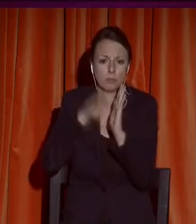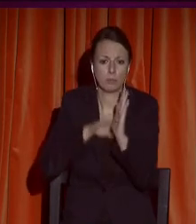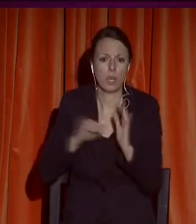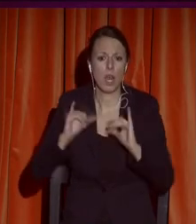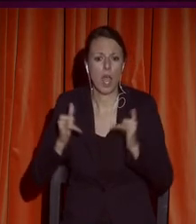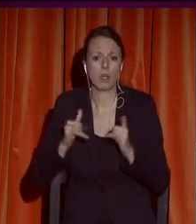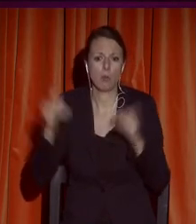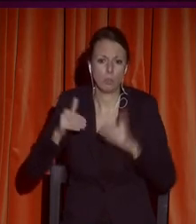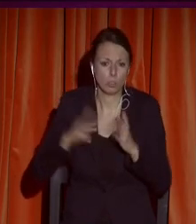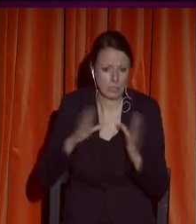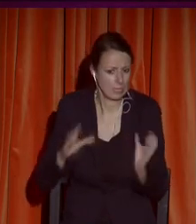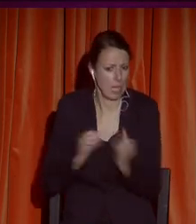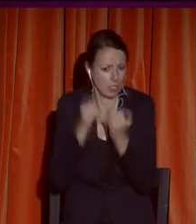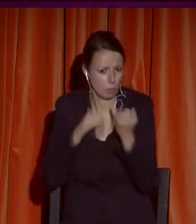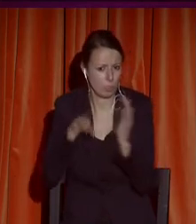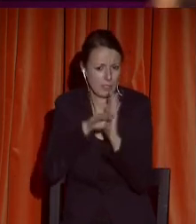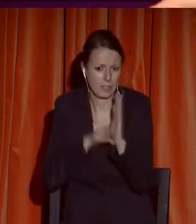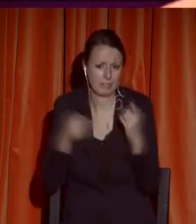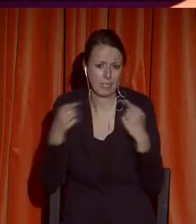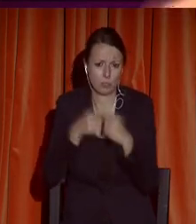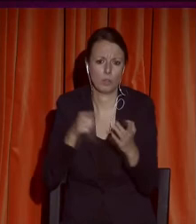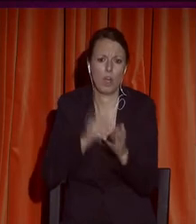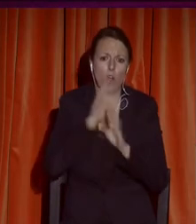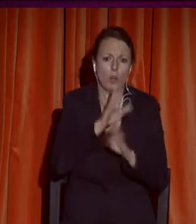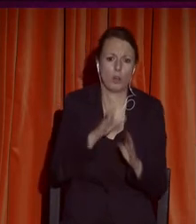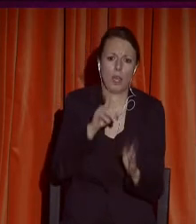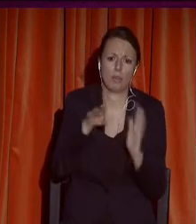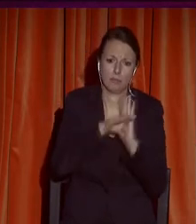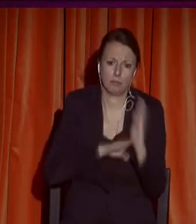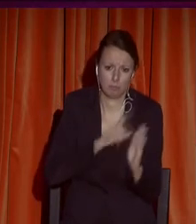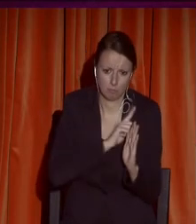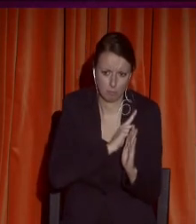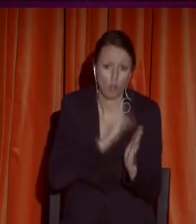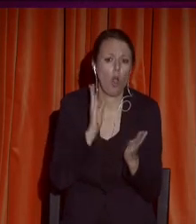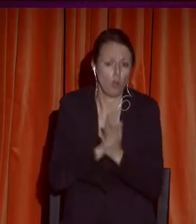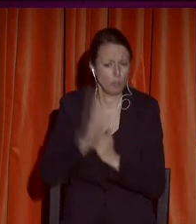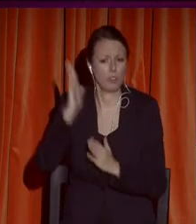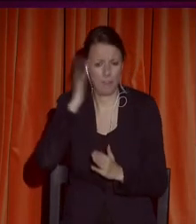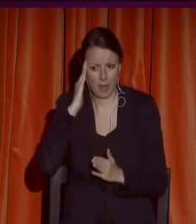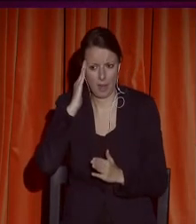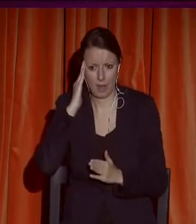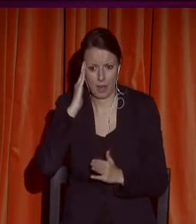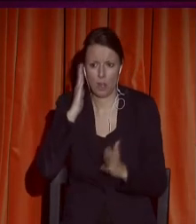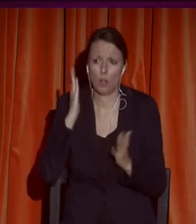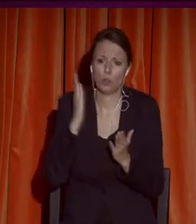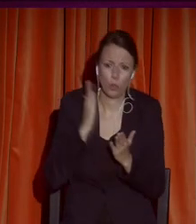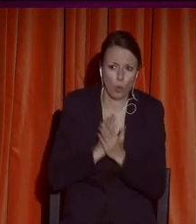zidentyfikował, możemy znaleźć. To w kwestiach dotyczących ochrony praworządności wiemy już,